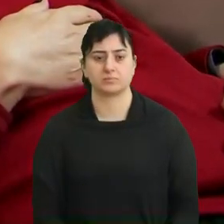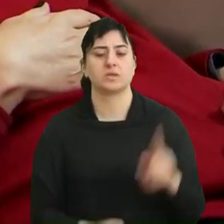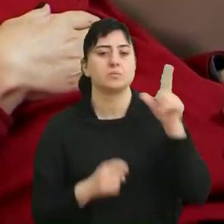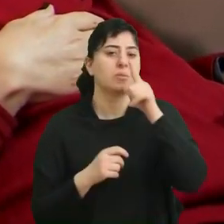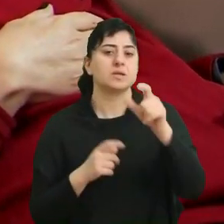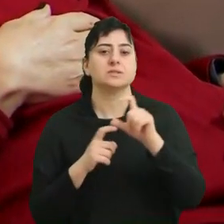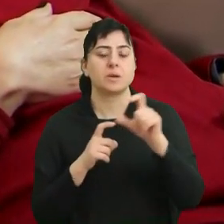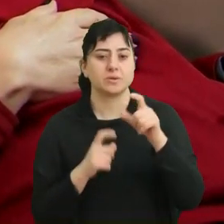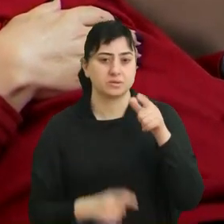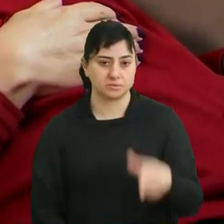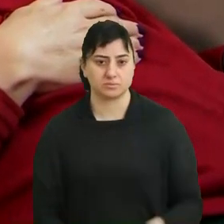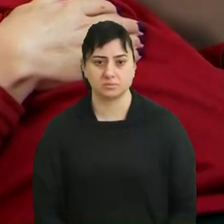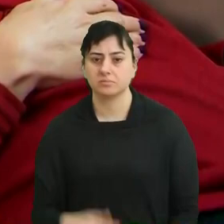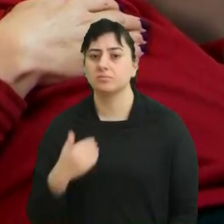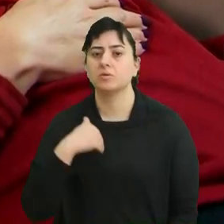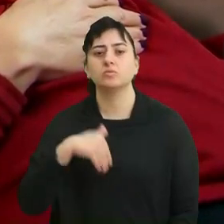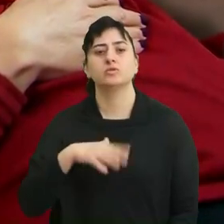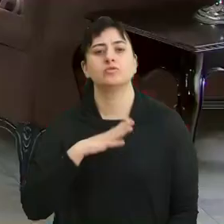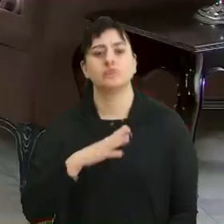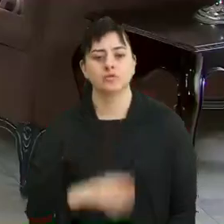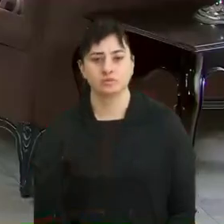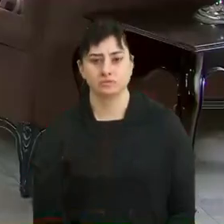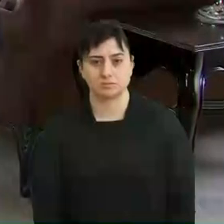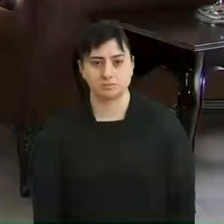Şepil! Şepil! Buradayım Kemal'im.